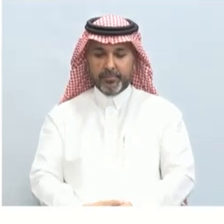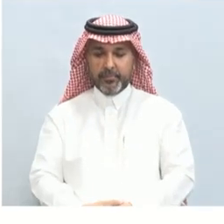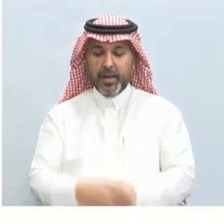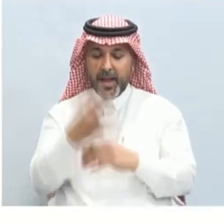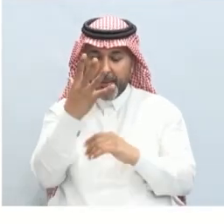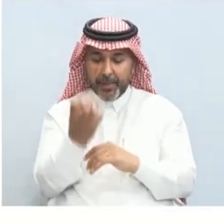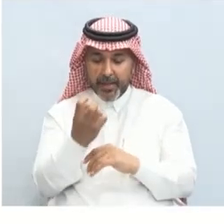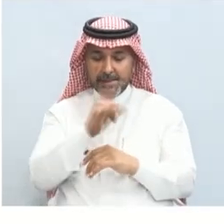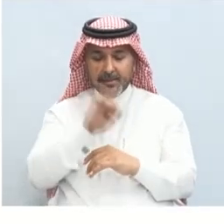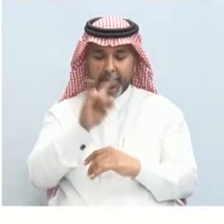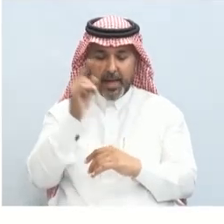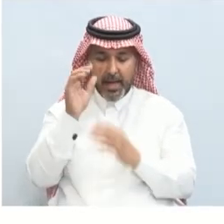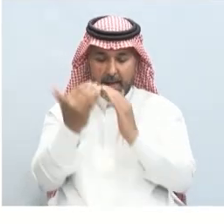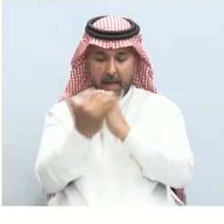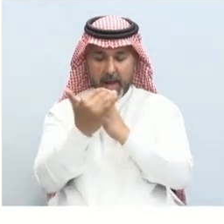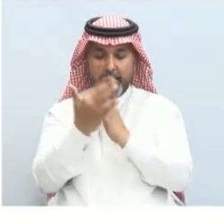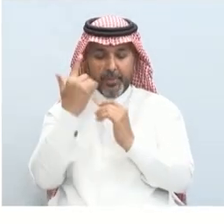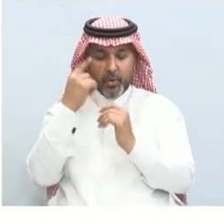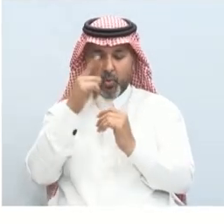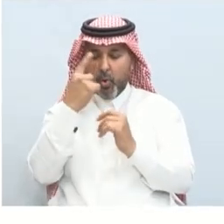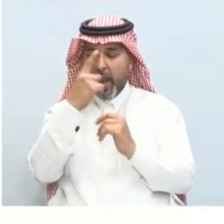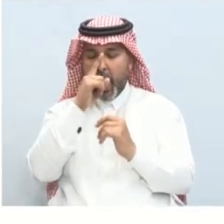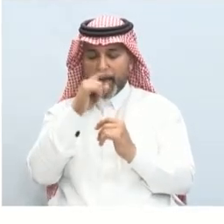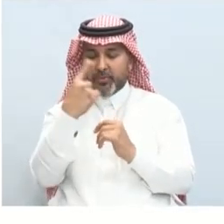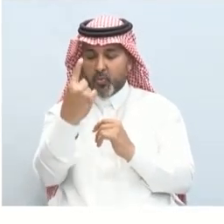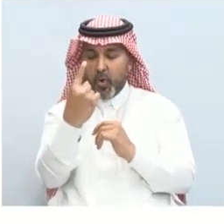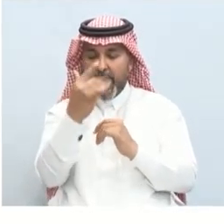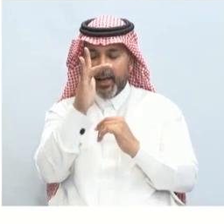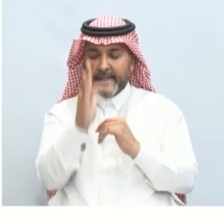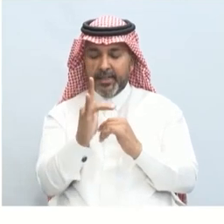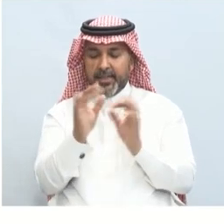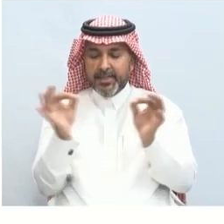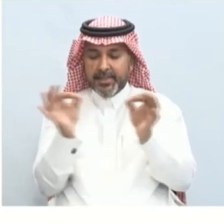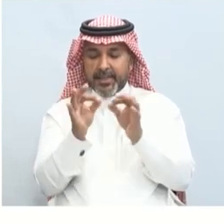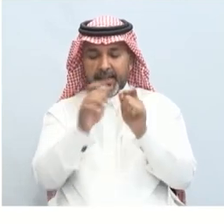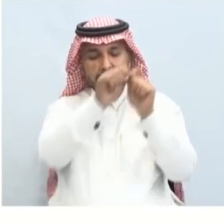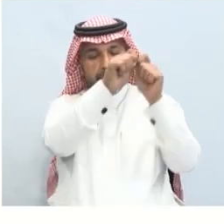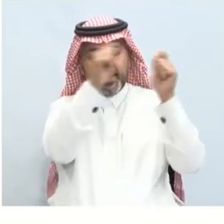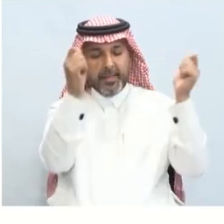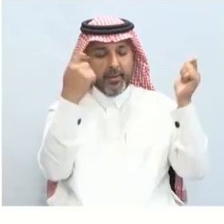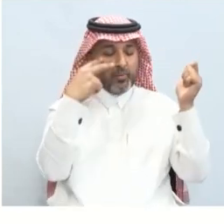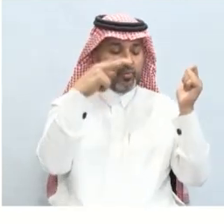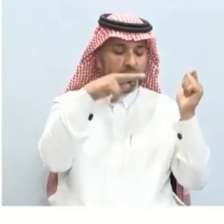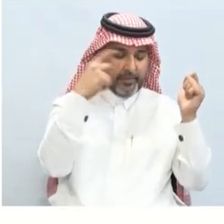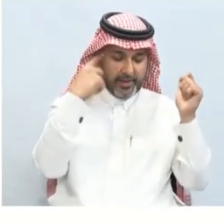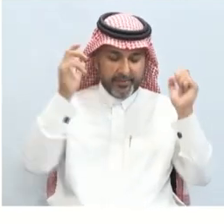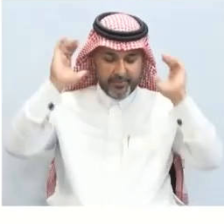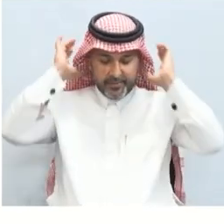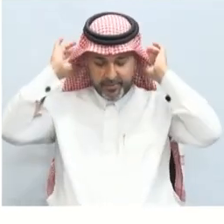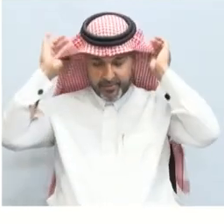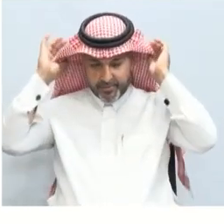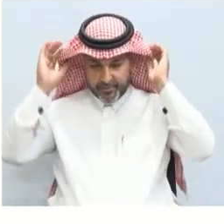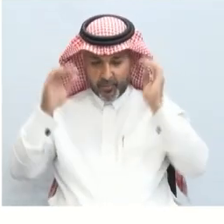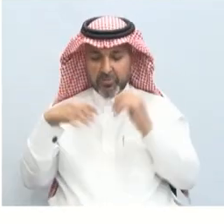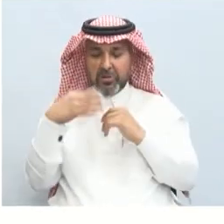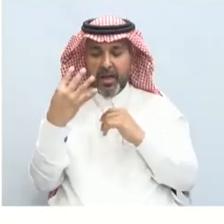نقطه مرجعيه وبالتالي يكون اربعه فكتوريا اللي هي بتصير كم اللي هي بتصير 4 في 3 في